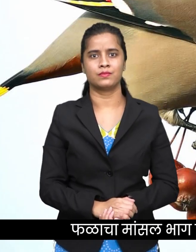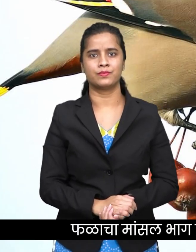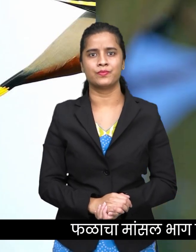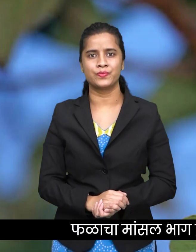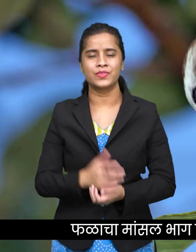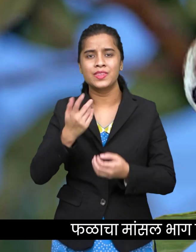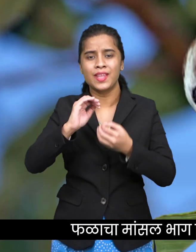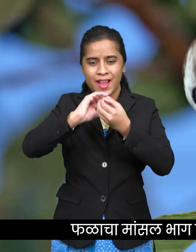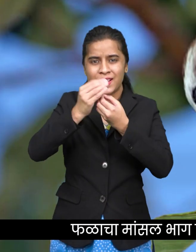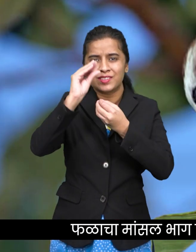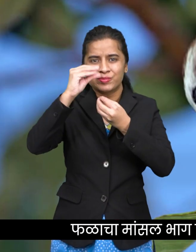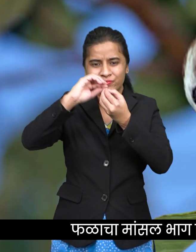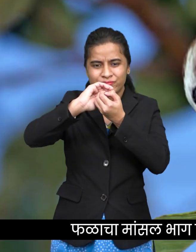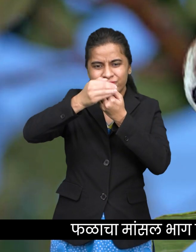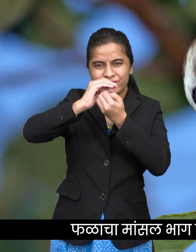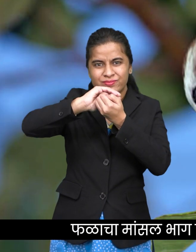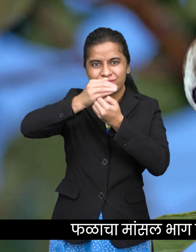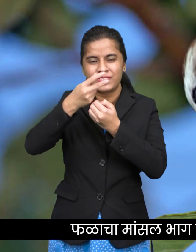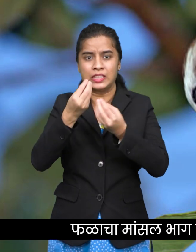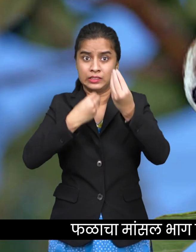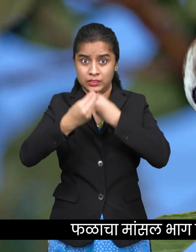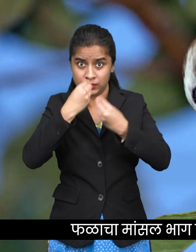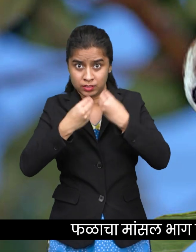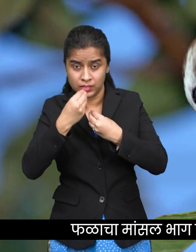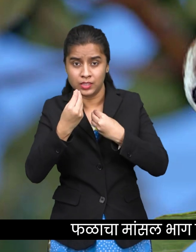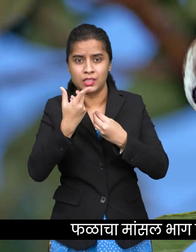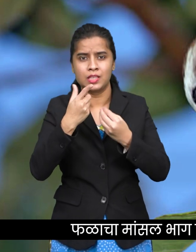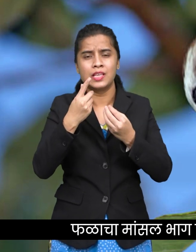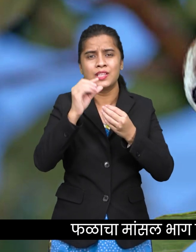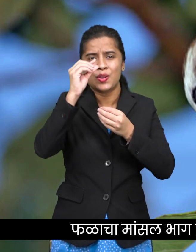फळांचा मांसल भाग बियांना इजा न करता खाल्ला जातो.